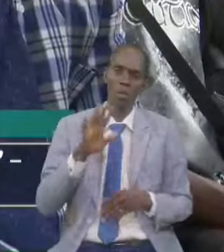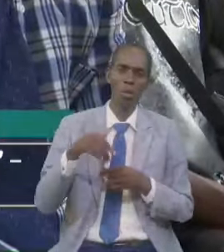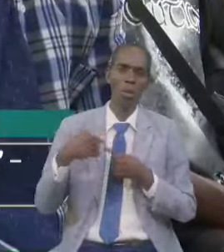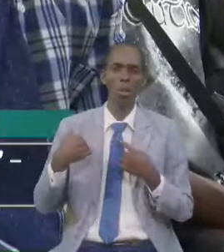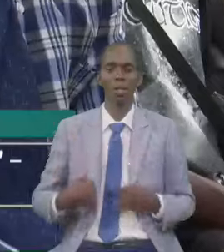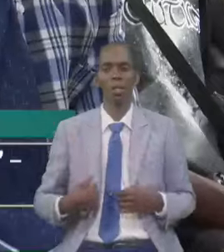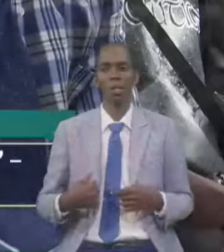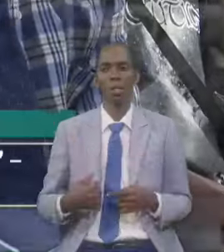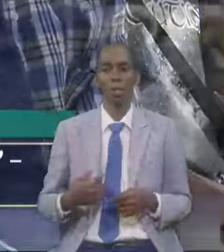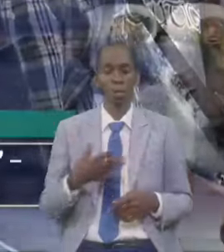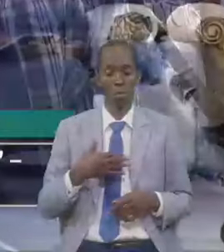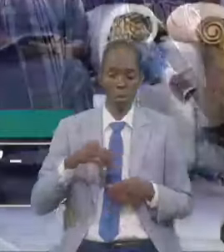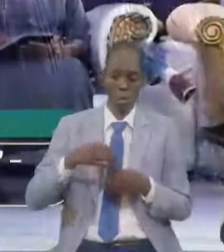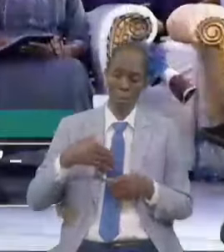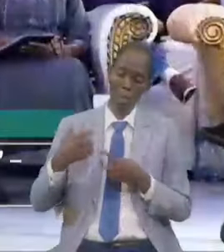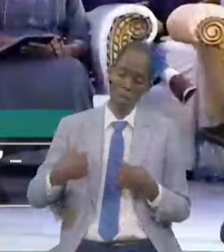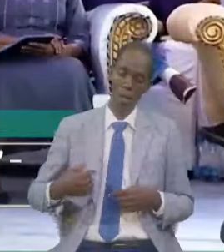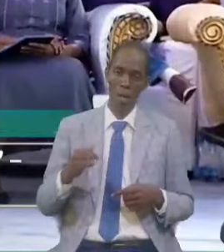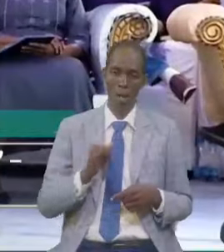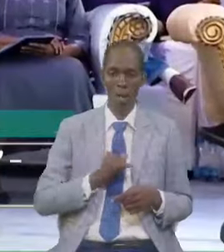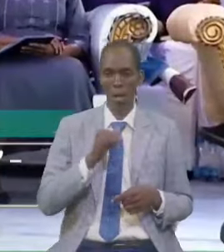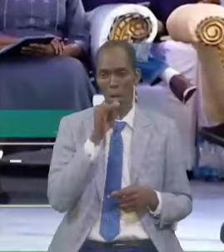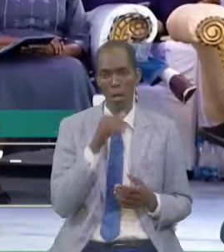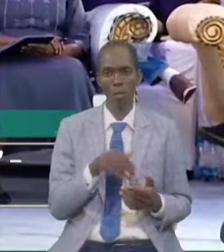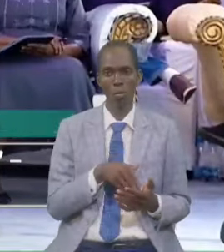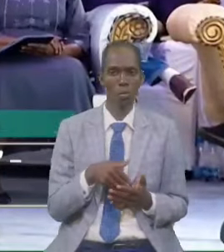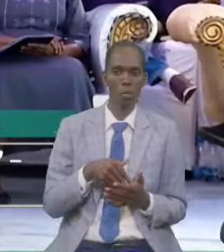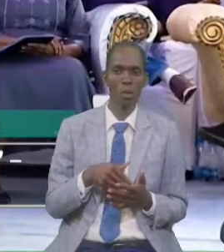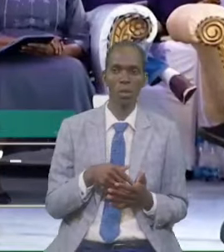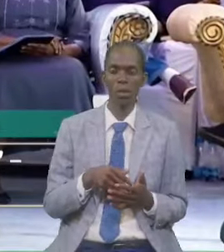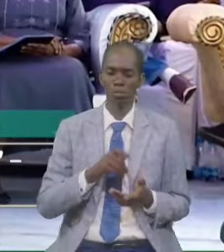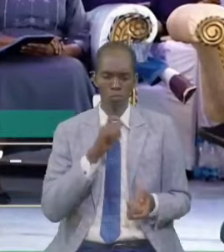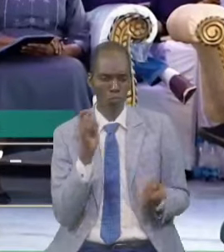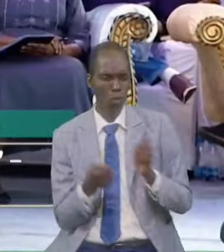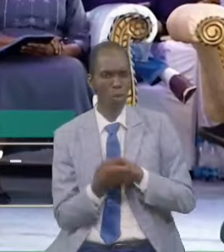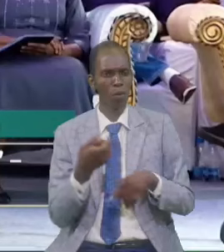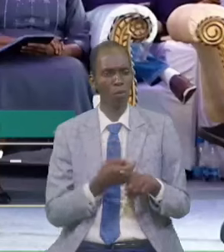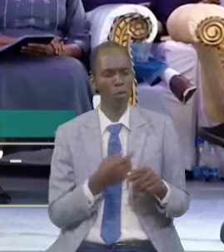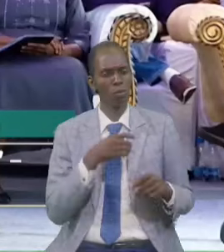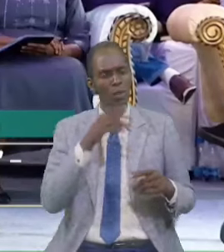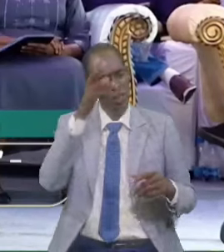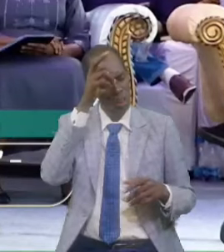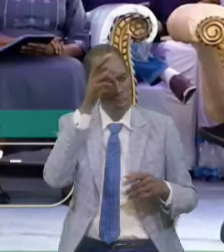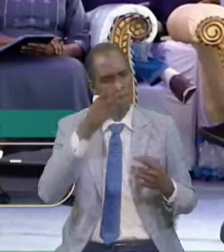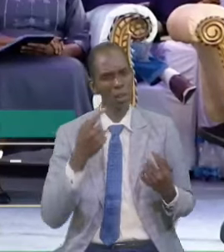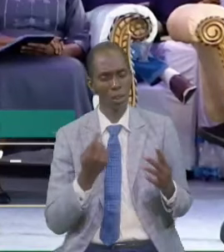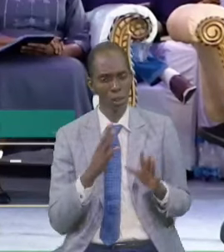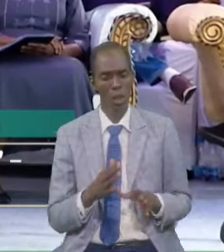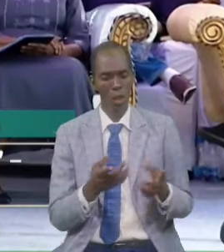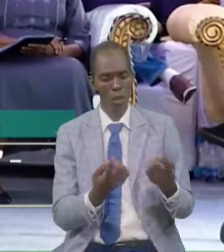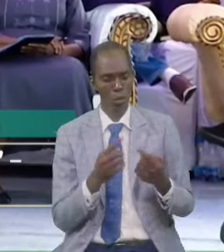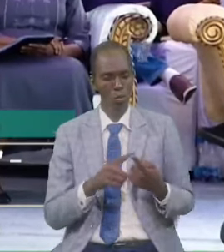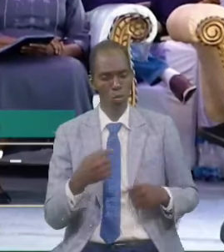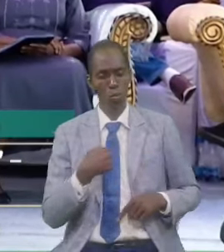ఐ యామ్ విల్లింగ్. నేను మీ హృదయం తీసుకోవడానికి ఇష్టపడుతున్నాను. టర్న్ అవే ఫ్రమ్ సిన్ అండ్ సాతన్ అండ్ టర్న్ టు మీ యువర్ సేవియర్. ఐ యామ్ విల్లింగ్. పాపము